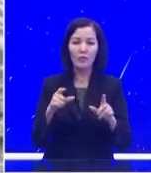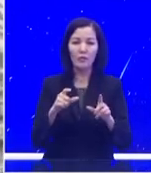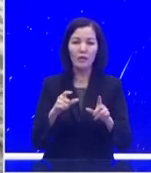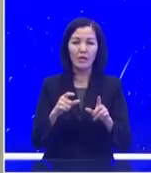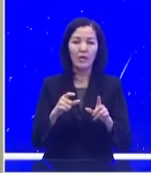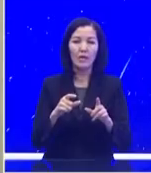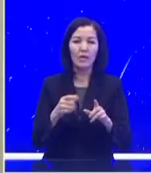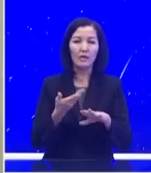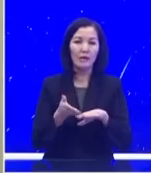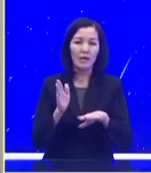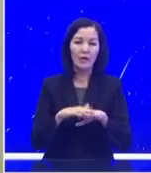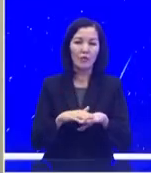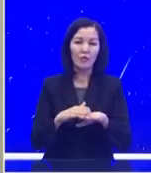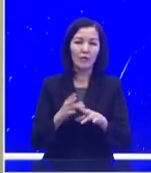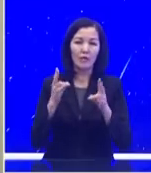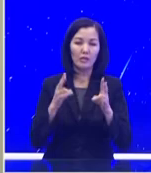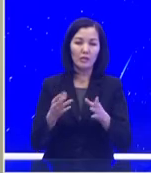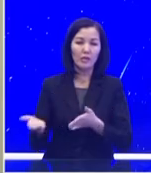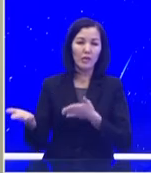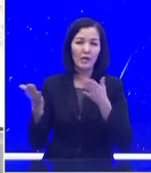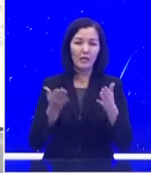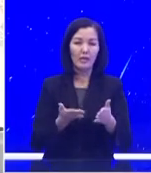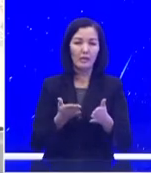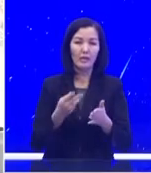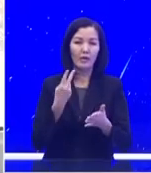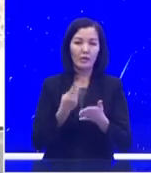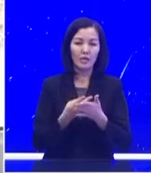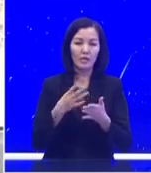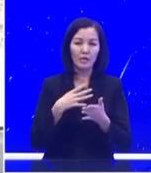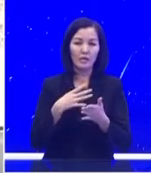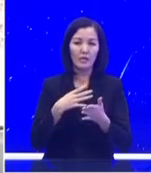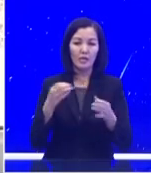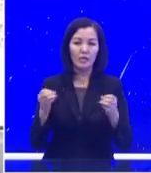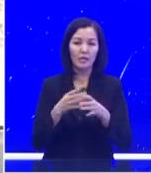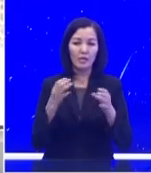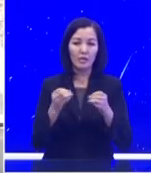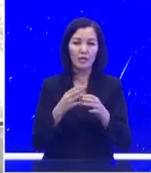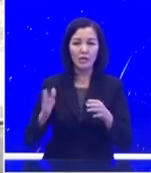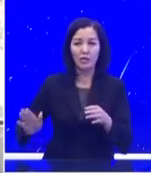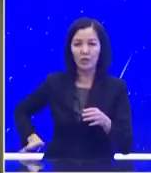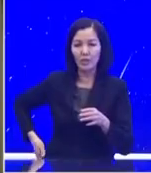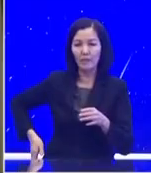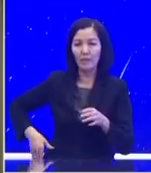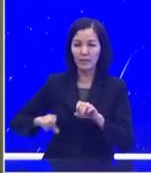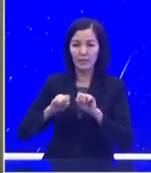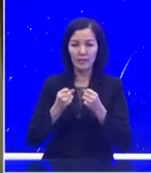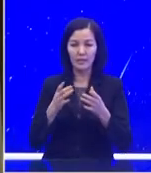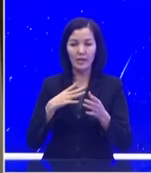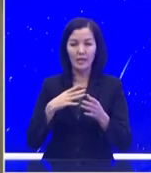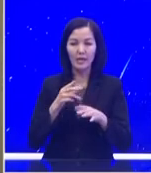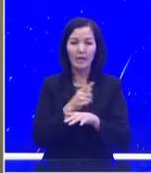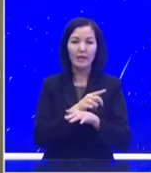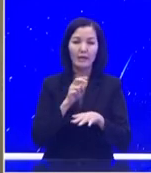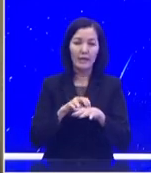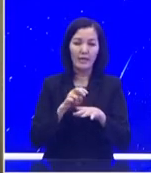ауыр халде әкелінген, бірден жансақтау бөліміне жатқызылған. Жанжал кезінде ақсақалдың сан сүйегінің ұршығы сынған екен. Дәрігерлер